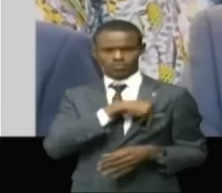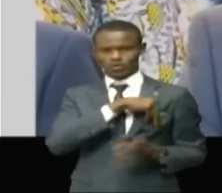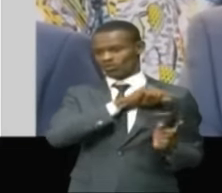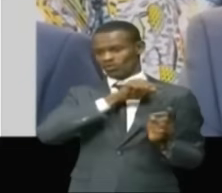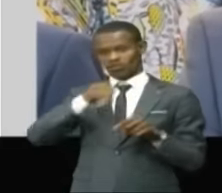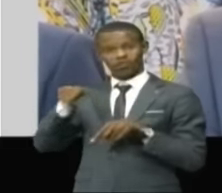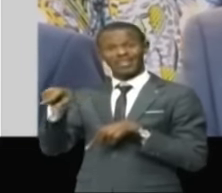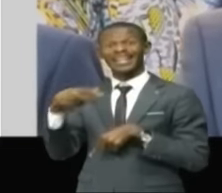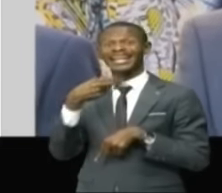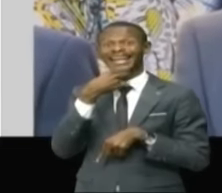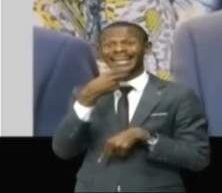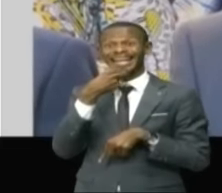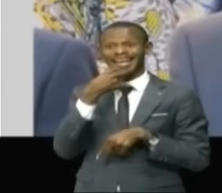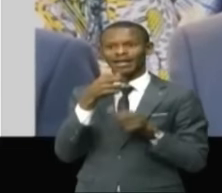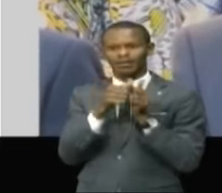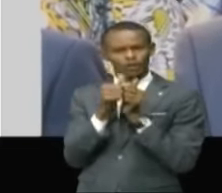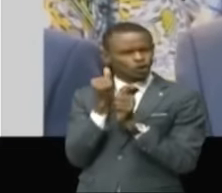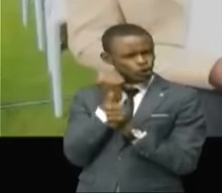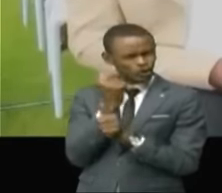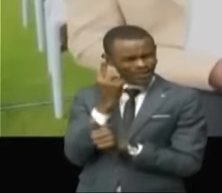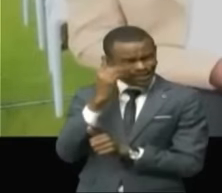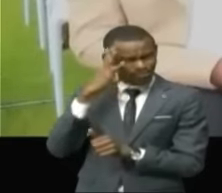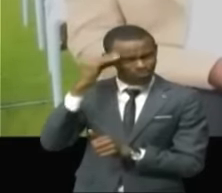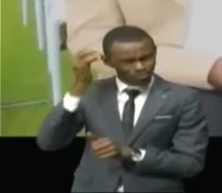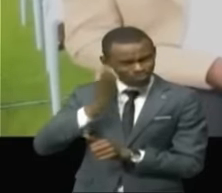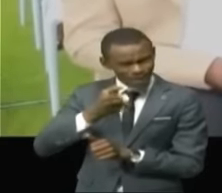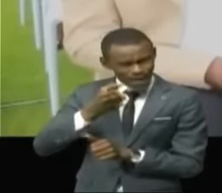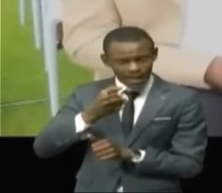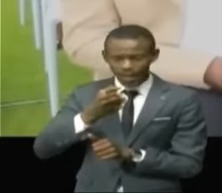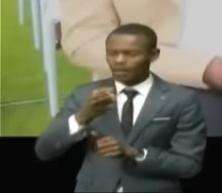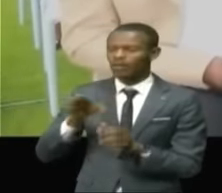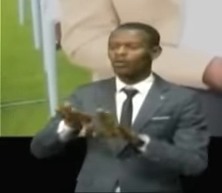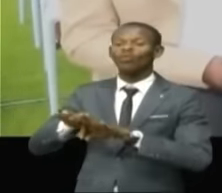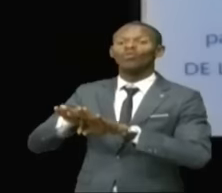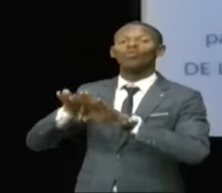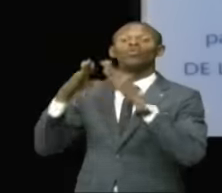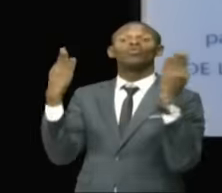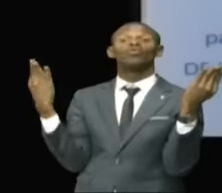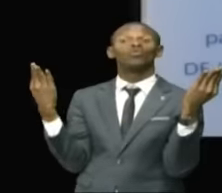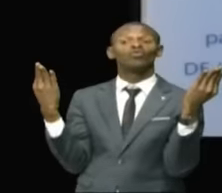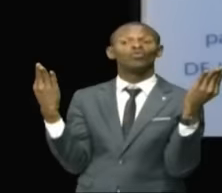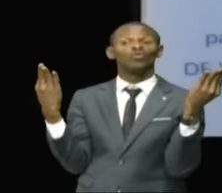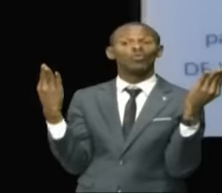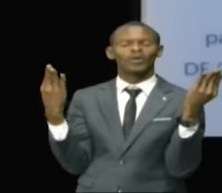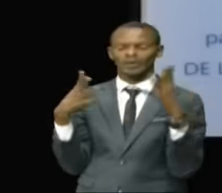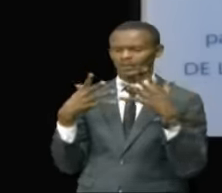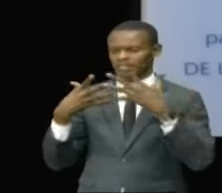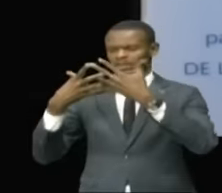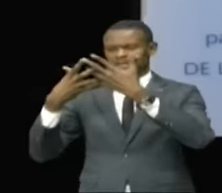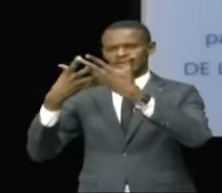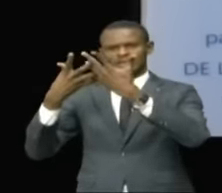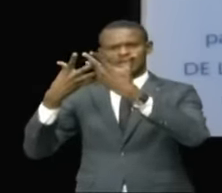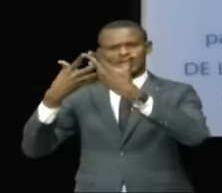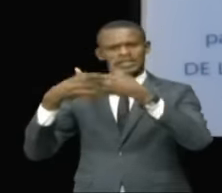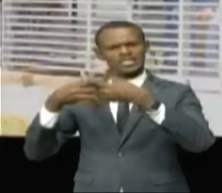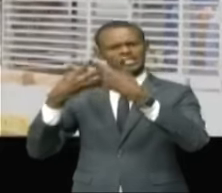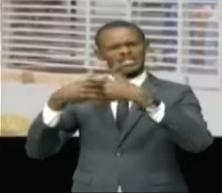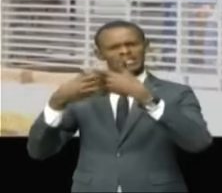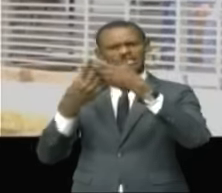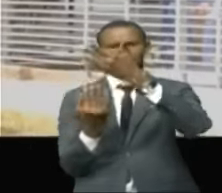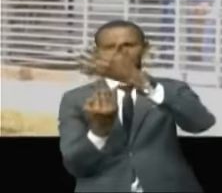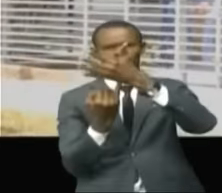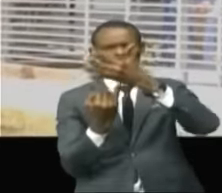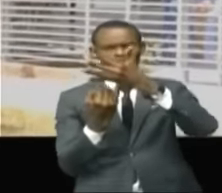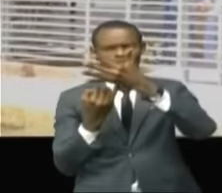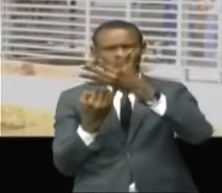Dr Symphony Dimfumu Mwana Mundele, a procédé vendredi 3 novembre 2023 à la remise d'une unité de production